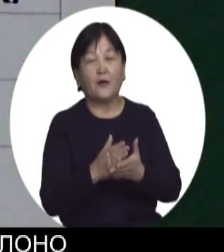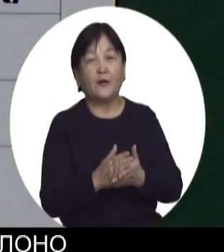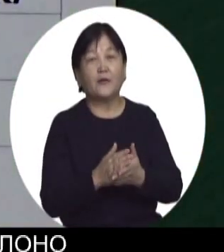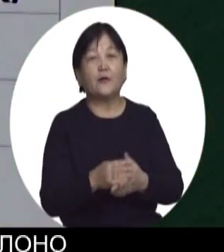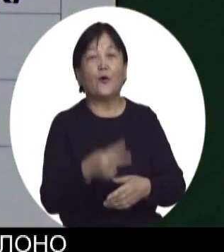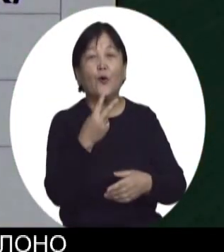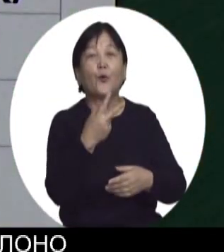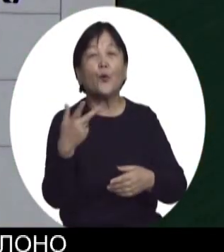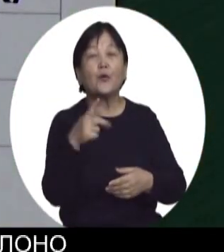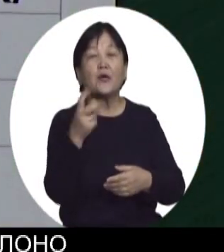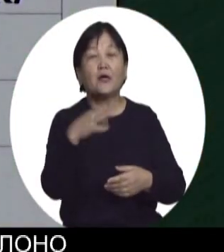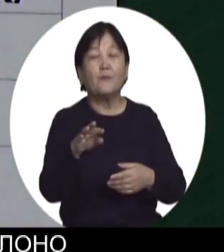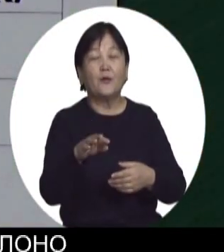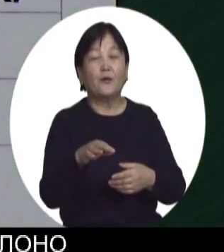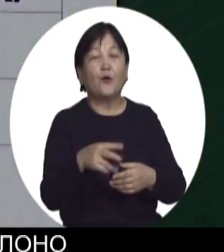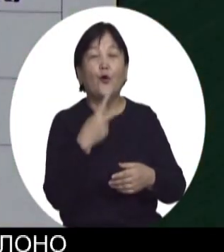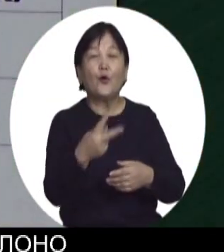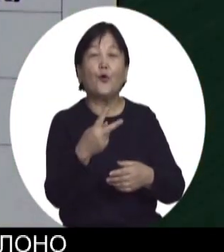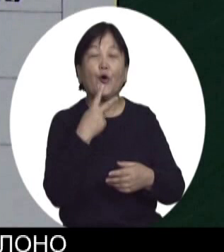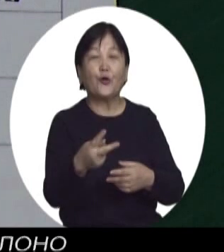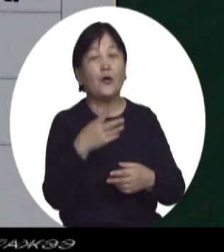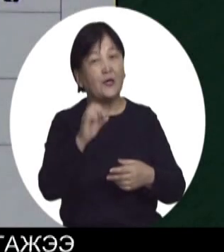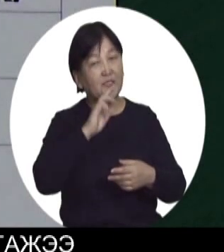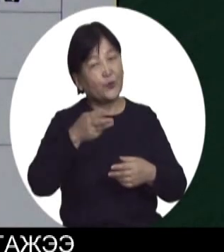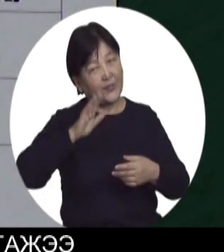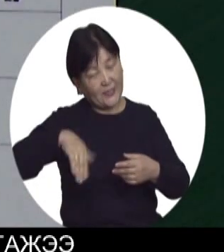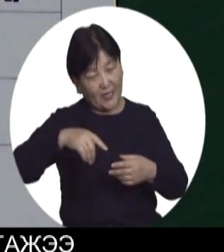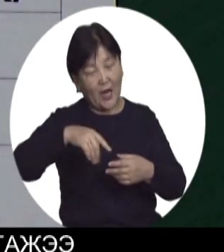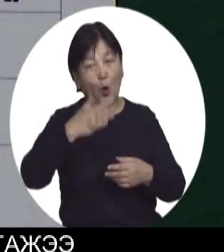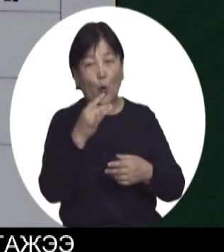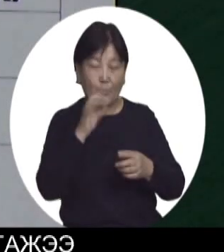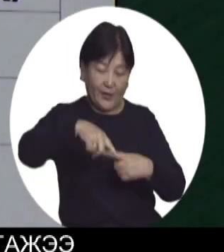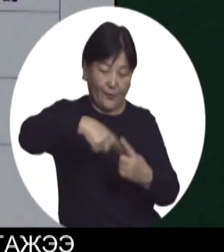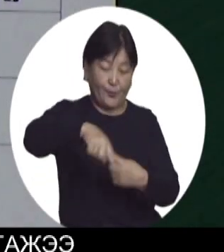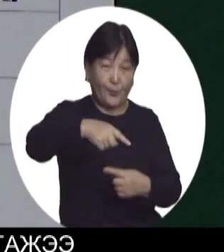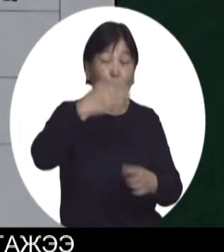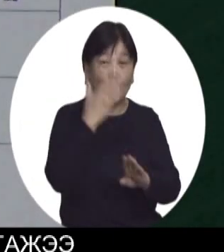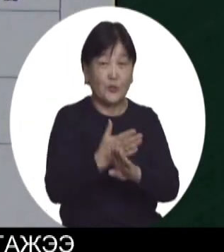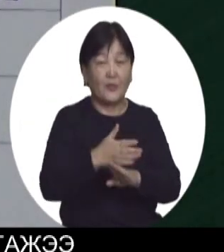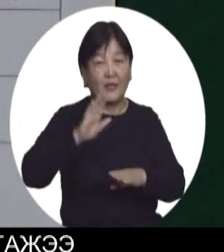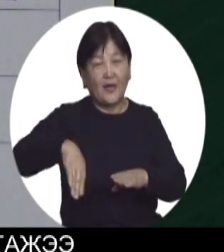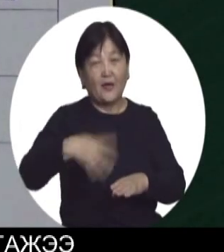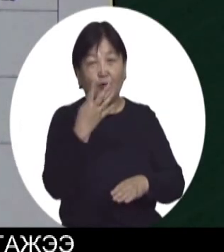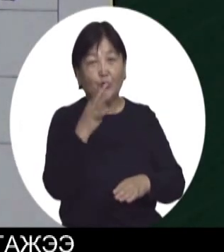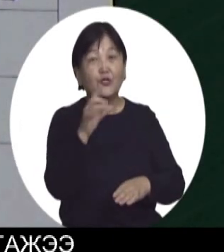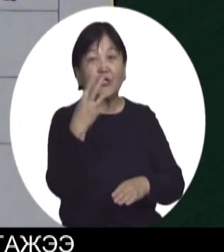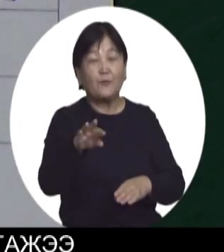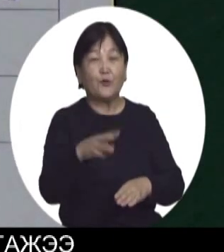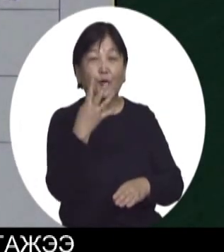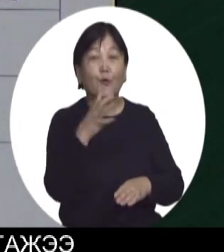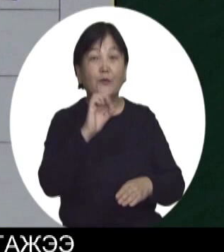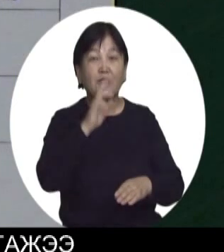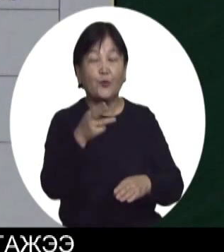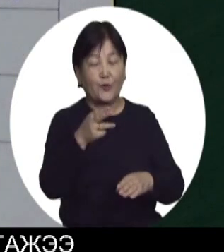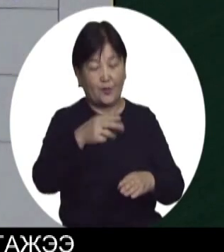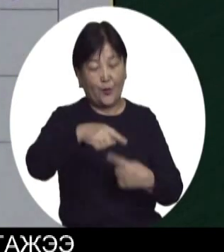Цельсиуст явагдаад 22 секундын хугацаанд явагдсан. Хоёрдугаар туршилт нь 40 градус Цельсиус температурт 4 секундын хугацаанд